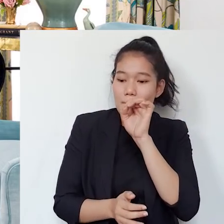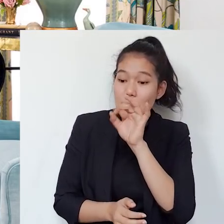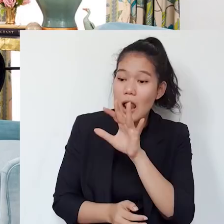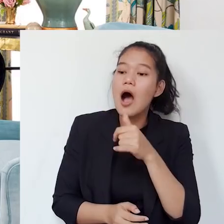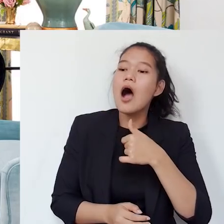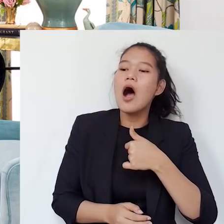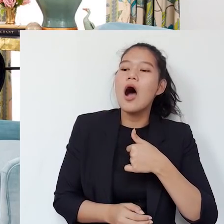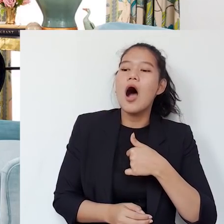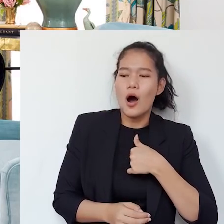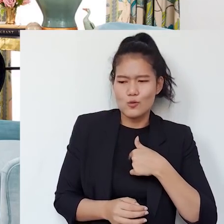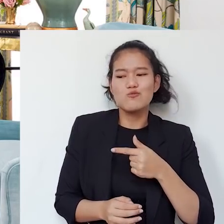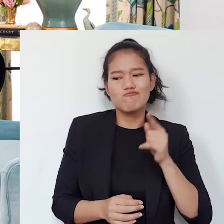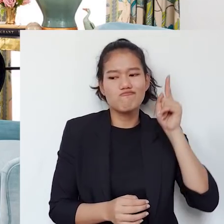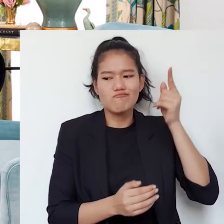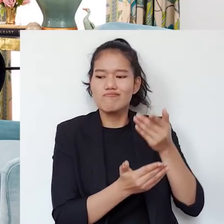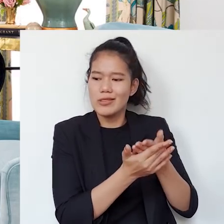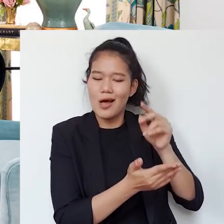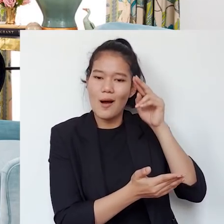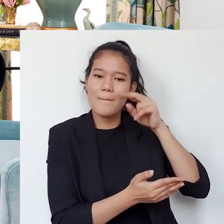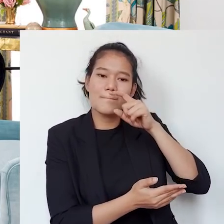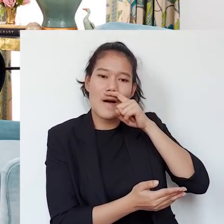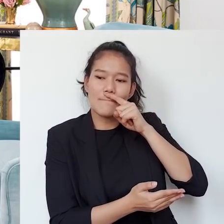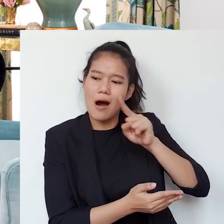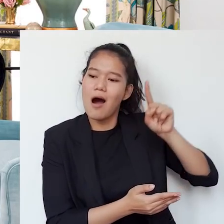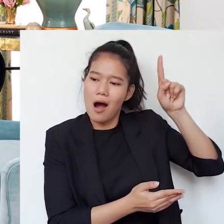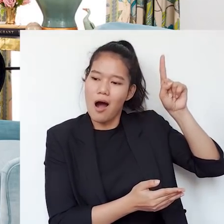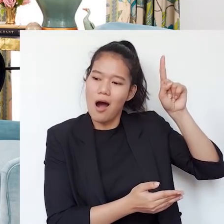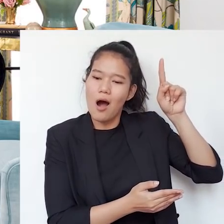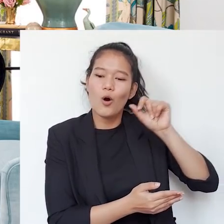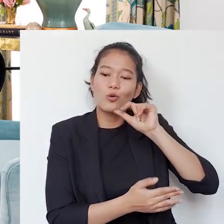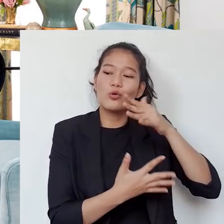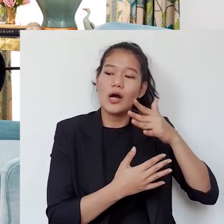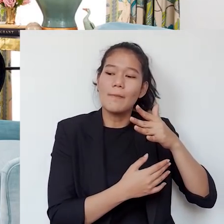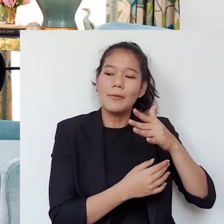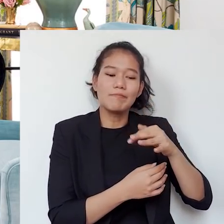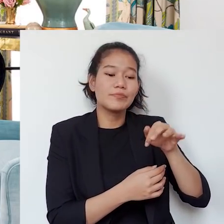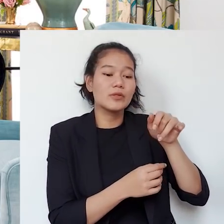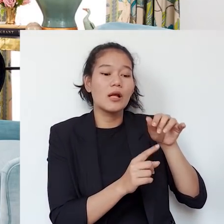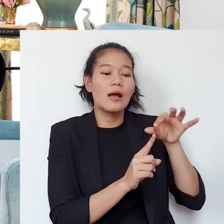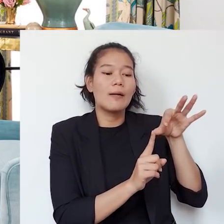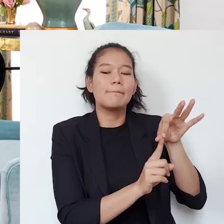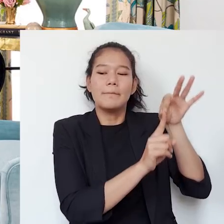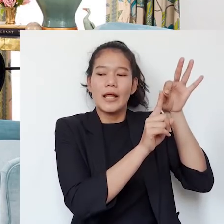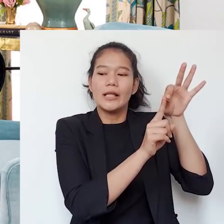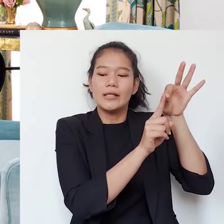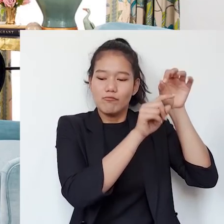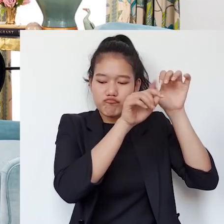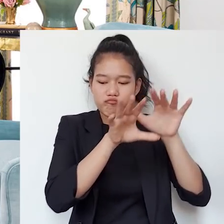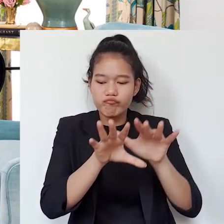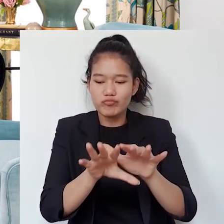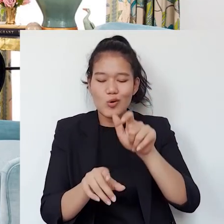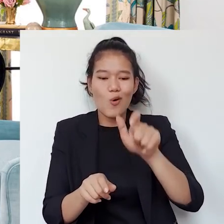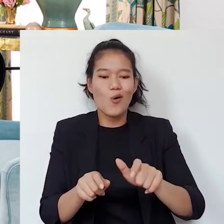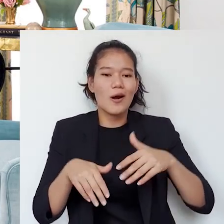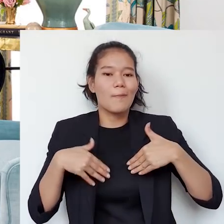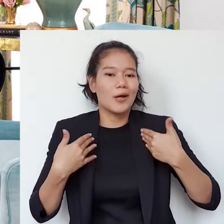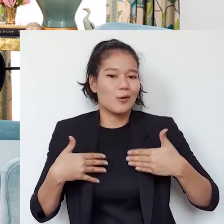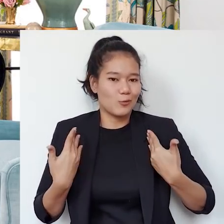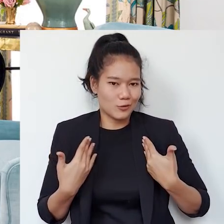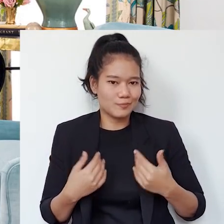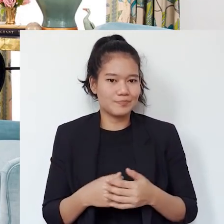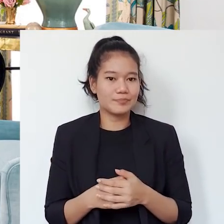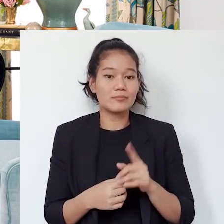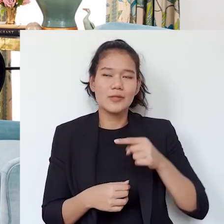aku akan memohon kepada Bapa supaya ia mengutus penghibur padamu. Mari kita ingat,